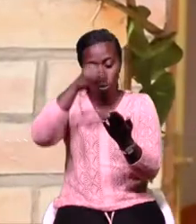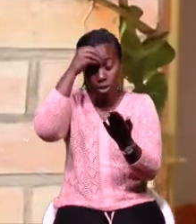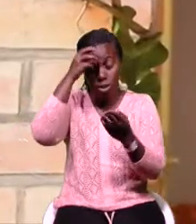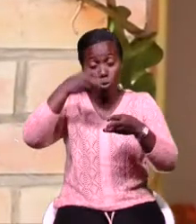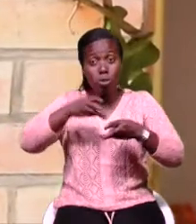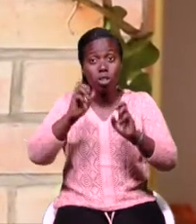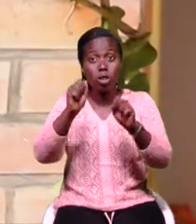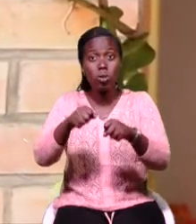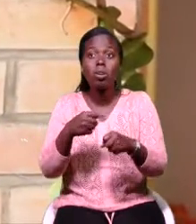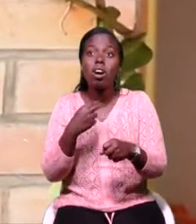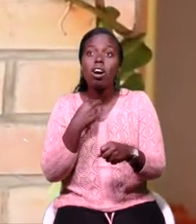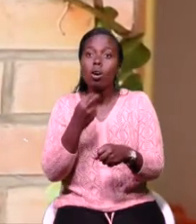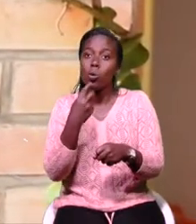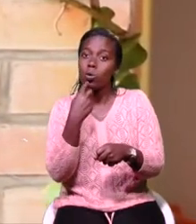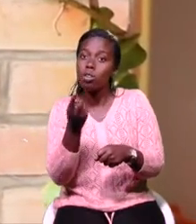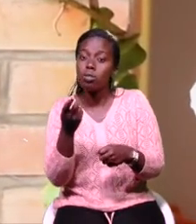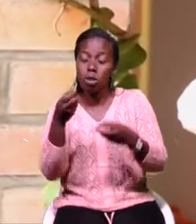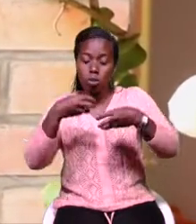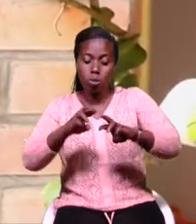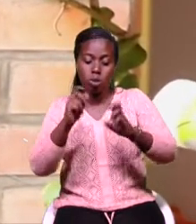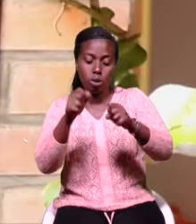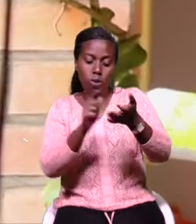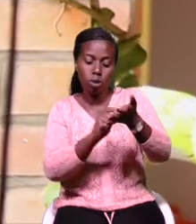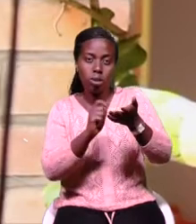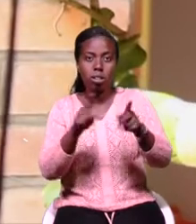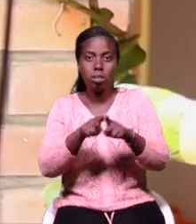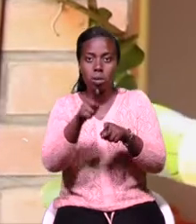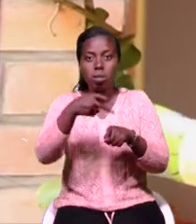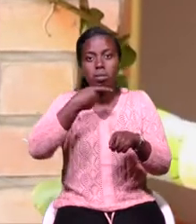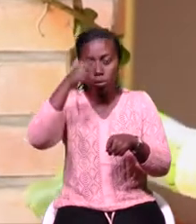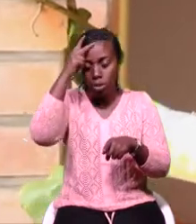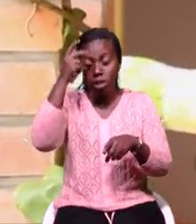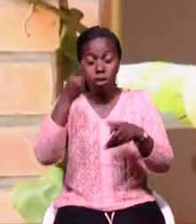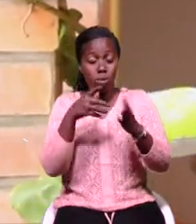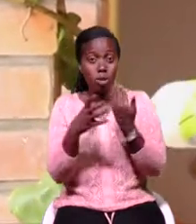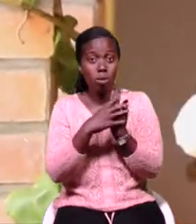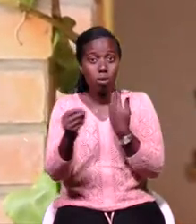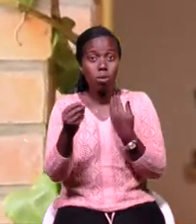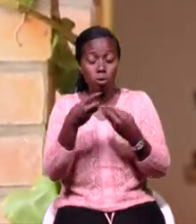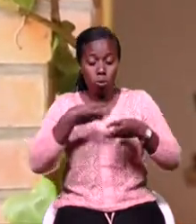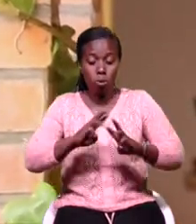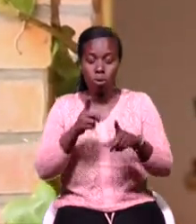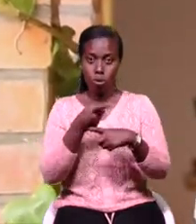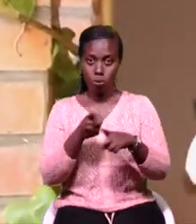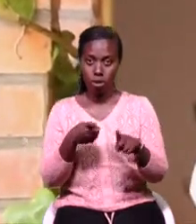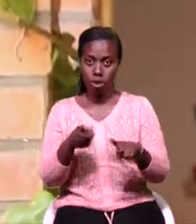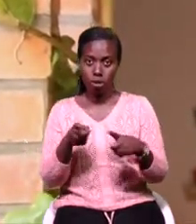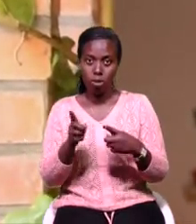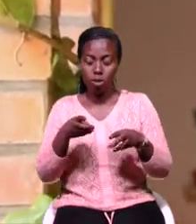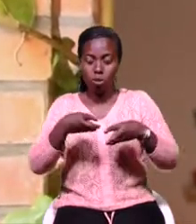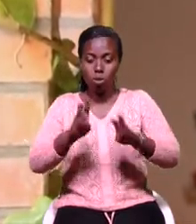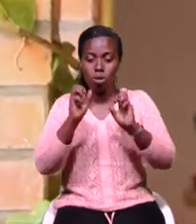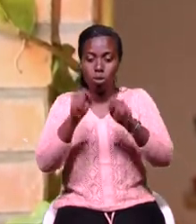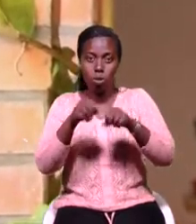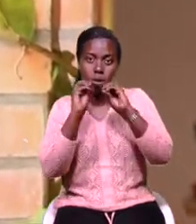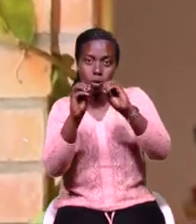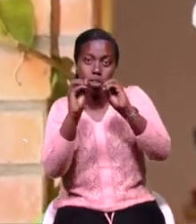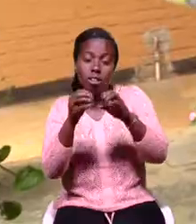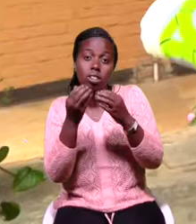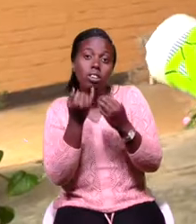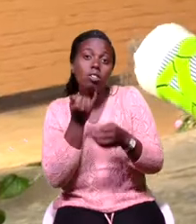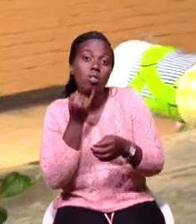ashaka kuzivuga, uko ashaka kuzandika. Namwe babyeyi muri burebereho uburyo butandukanye ukuntu wakwigisha